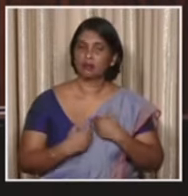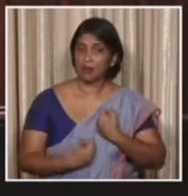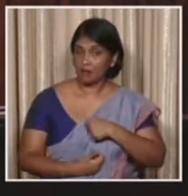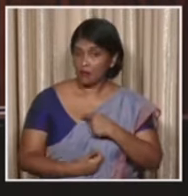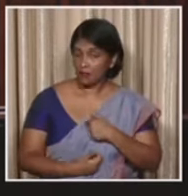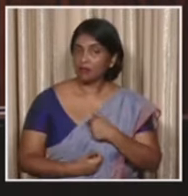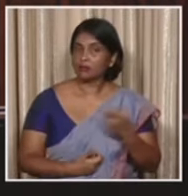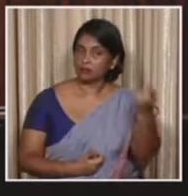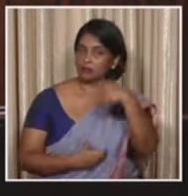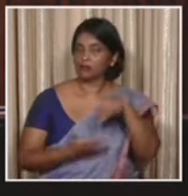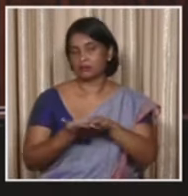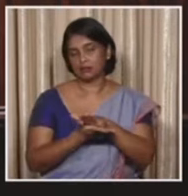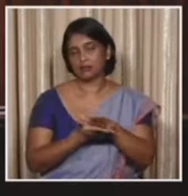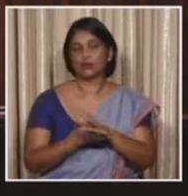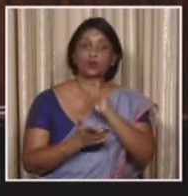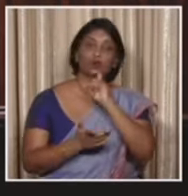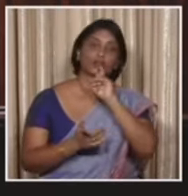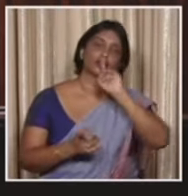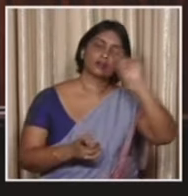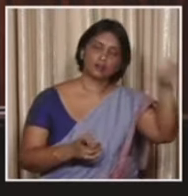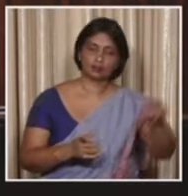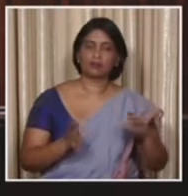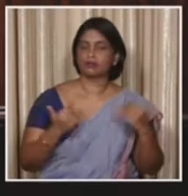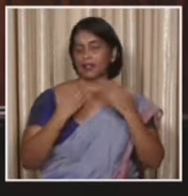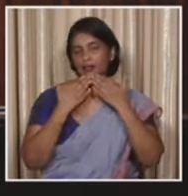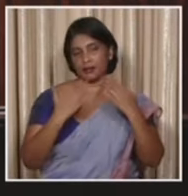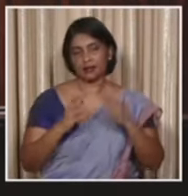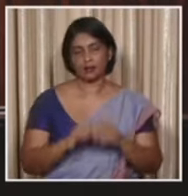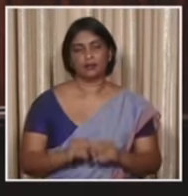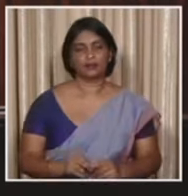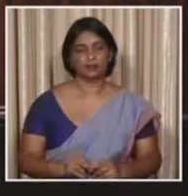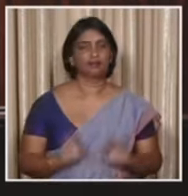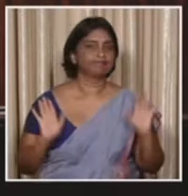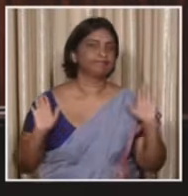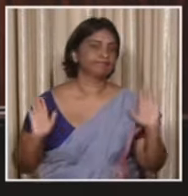තමුන් ආසල නිවැරදි කරගන්න උසාවියට ගිහිල්ලා. බොහොම ස්තුතියි ඒ සම්බන්ධයෙන් කියන්න තියෙන එච්චර.